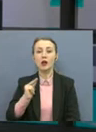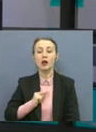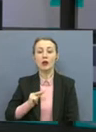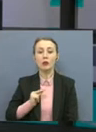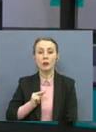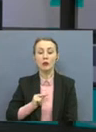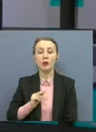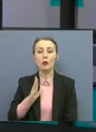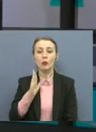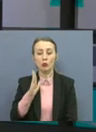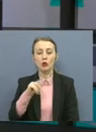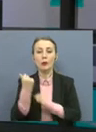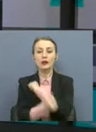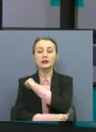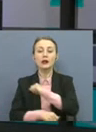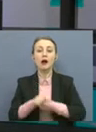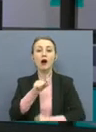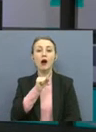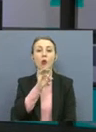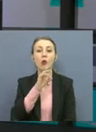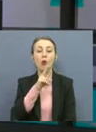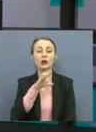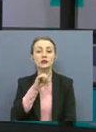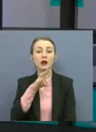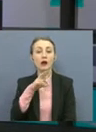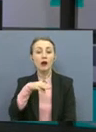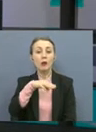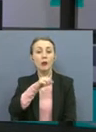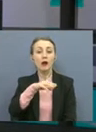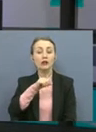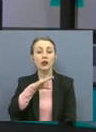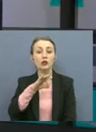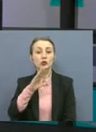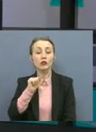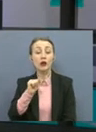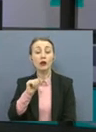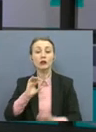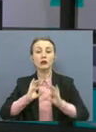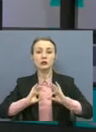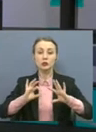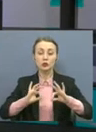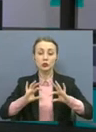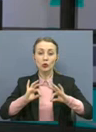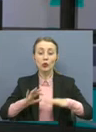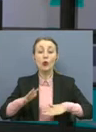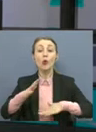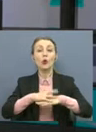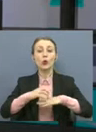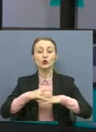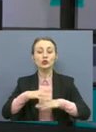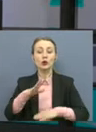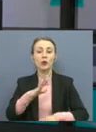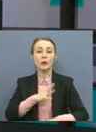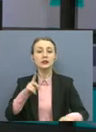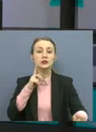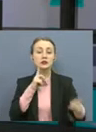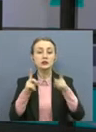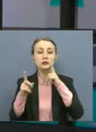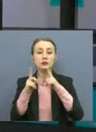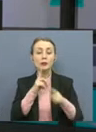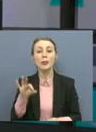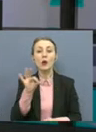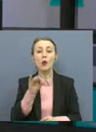жөнінде кеңестің отырысында қаралды. Тіпті мәселенің анық-қанығына көз жеткізу үшін арнайы комиссия аудан орталығына барып зерттеу жасап келген